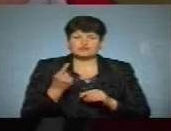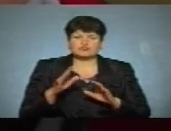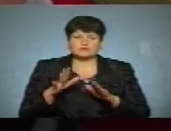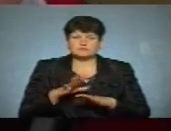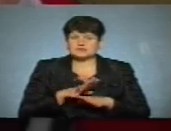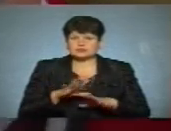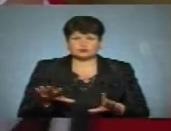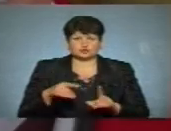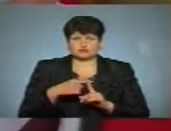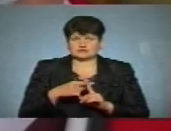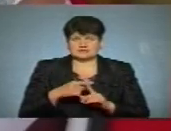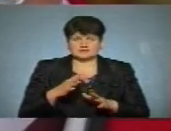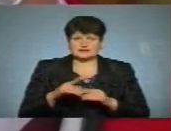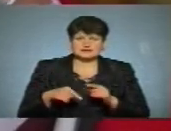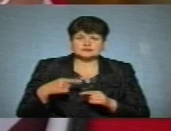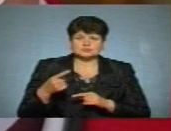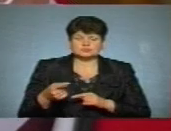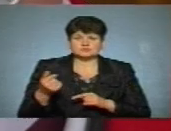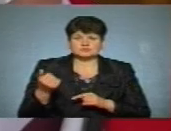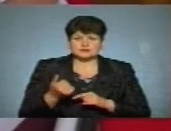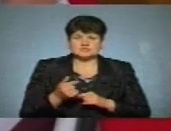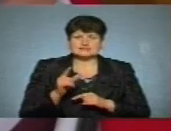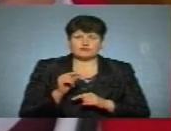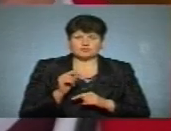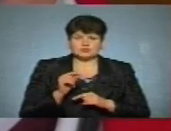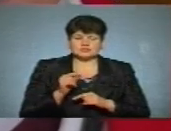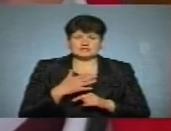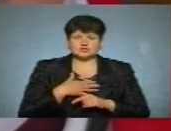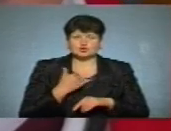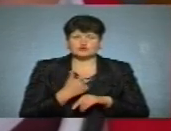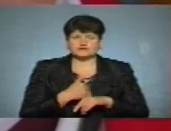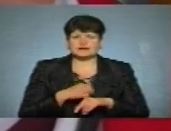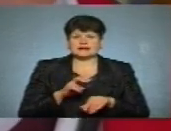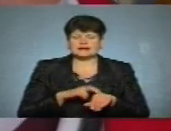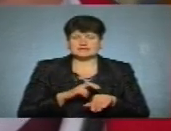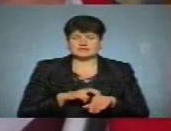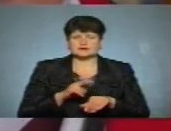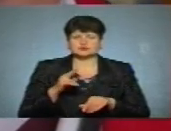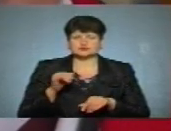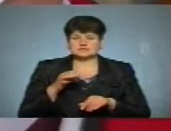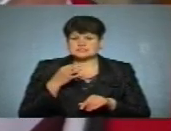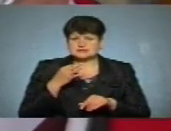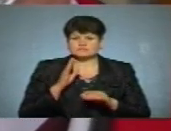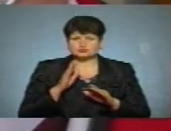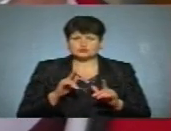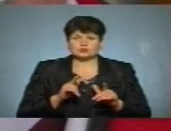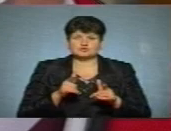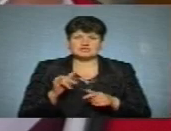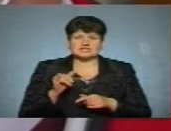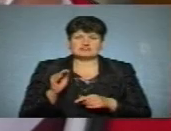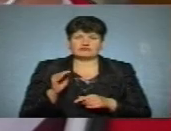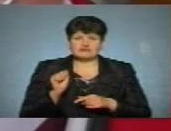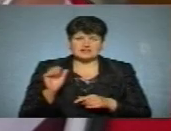було позитивного. На слідуючій неділі, це з понеділка, наш головний лікар Джуз Михайло Руслав сказав, що буде поступлення ІФА і